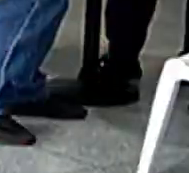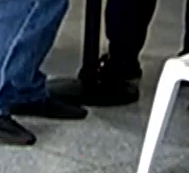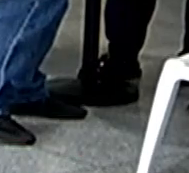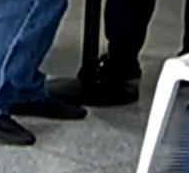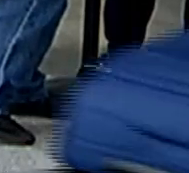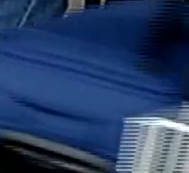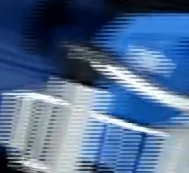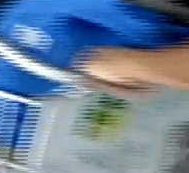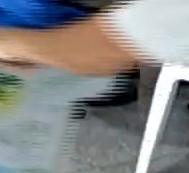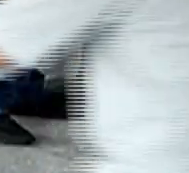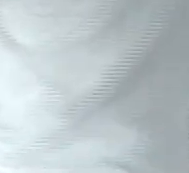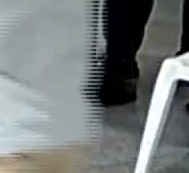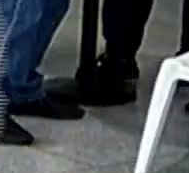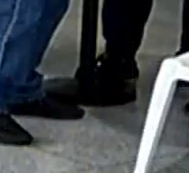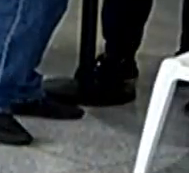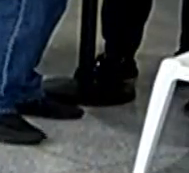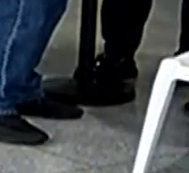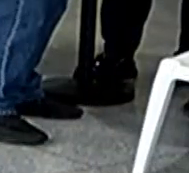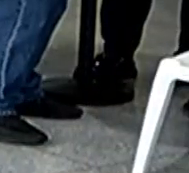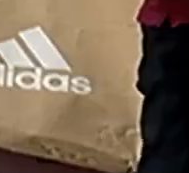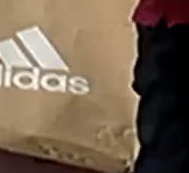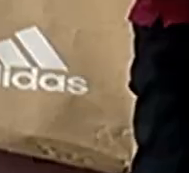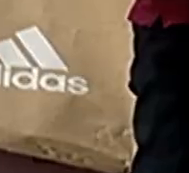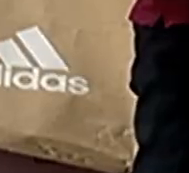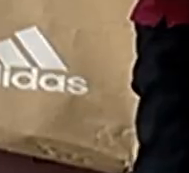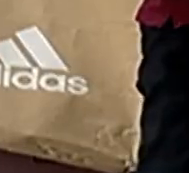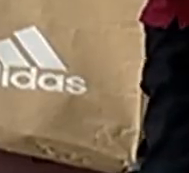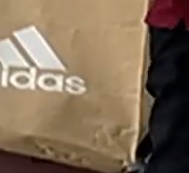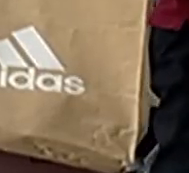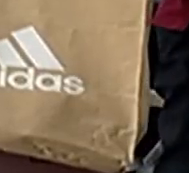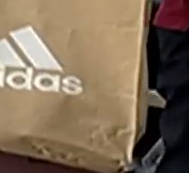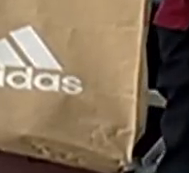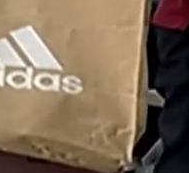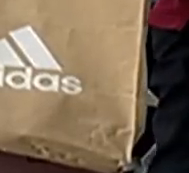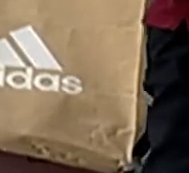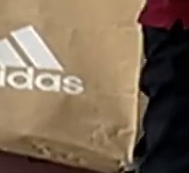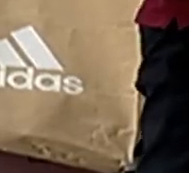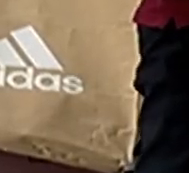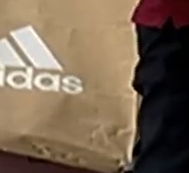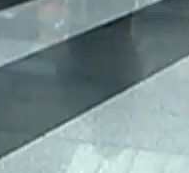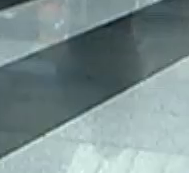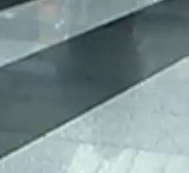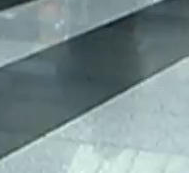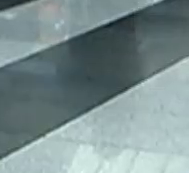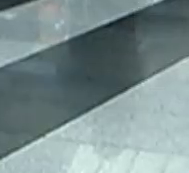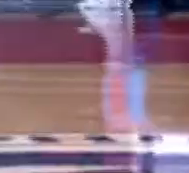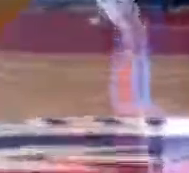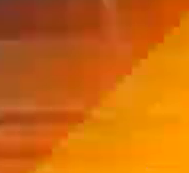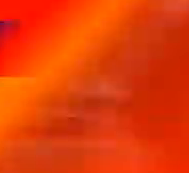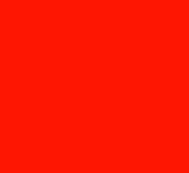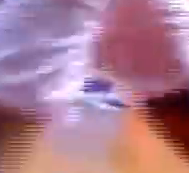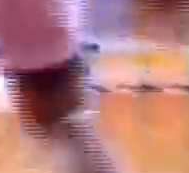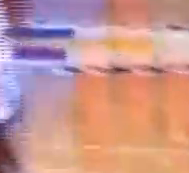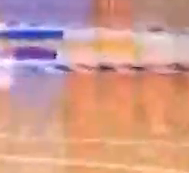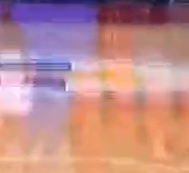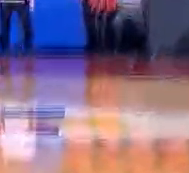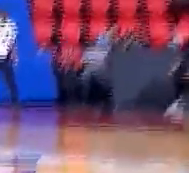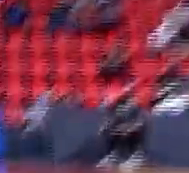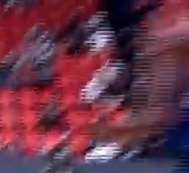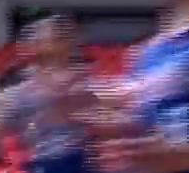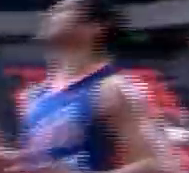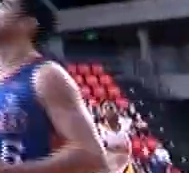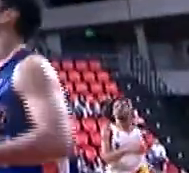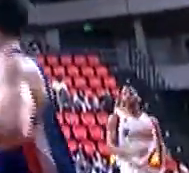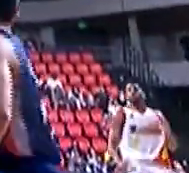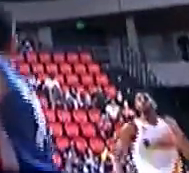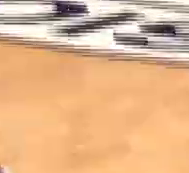nagtigil operasyon ulit kahapon para sa pagkukumpuni ng air traffic management system ng CAAP. At Meralco Boss at